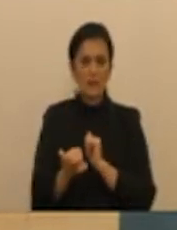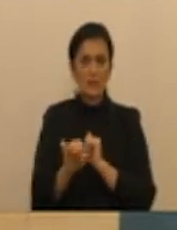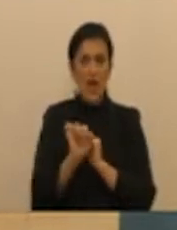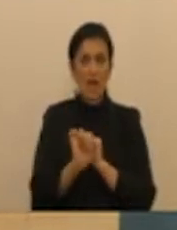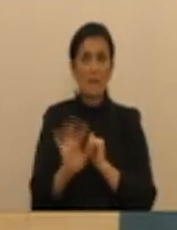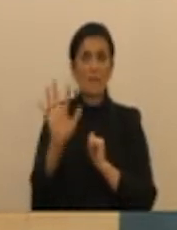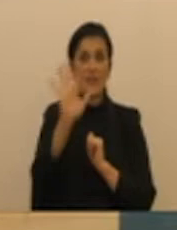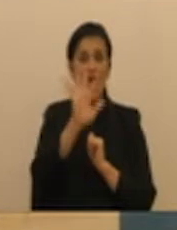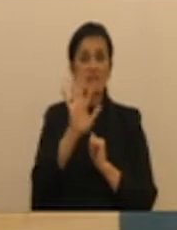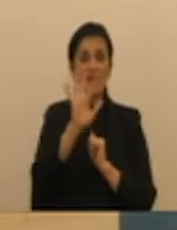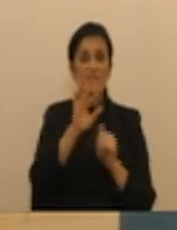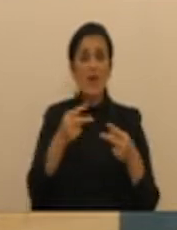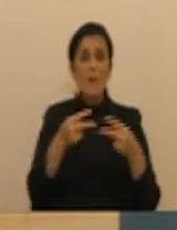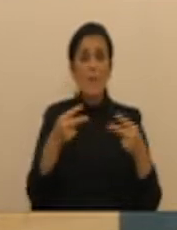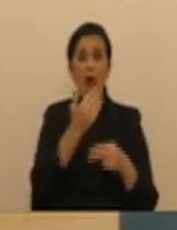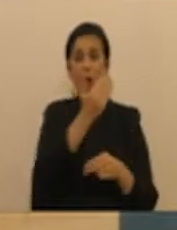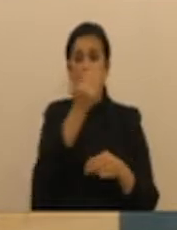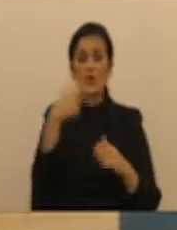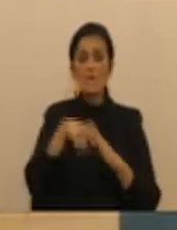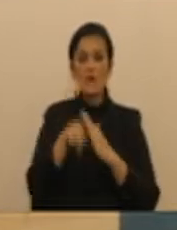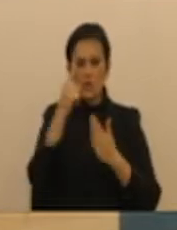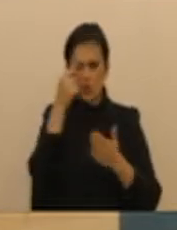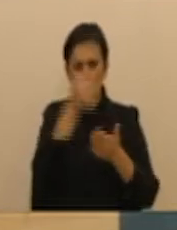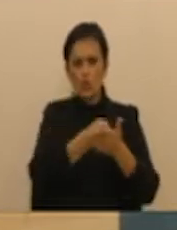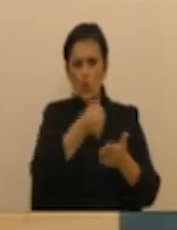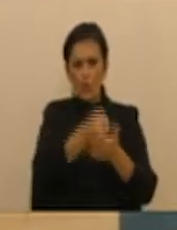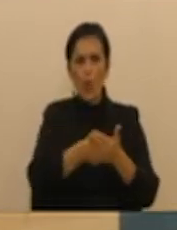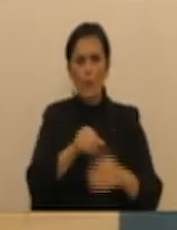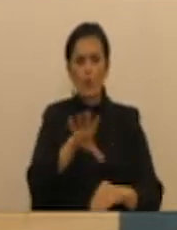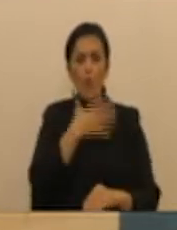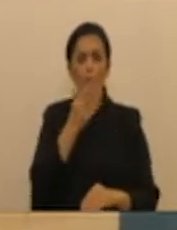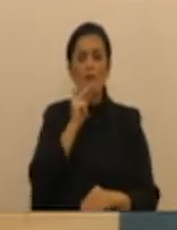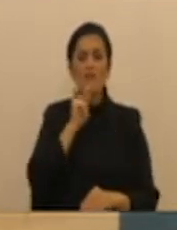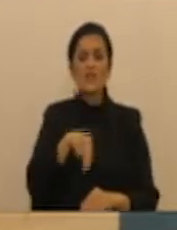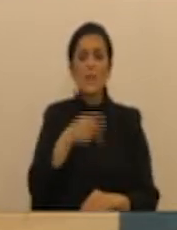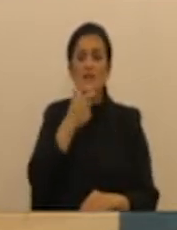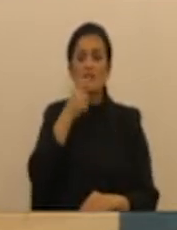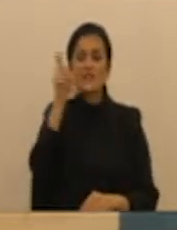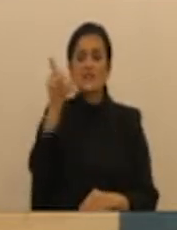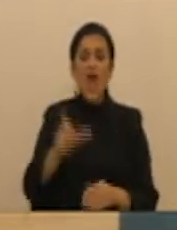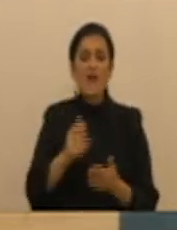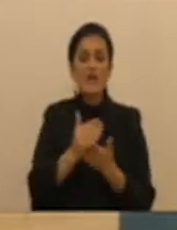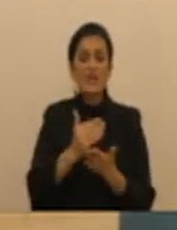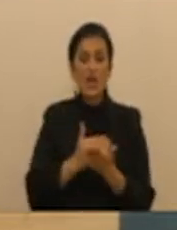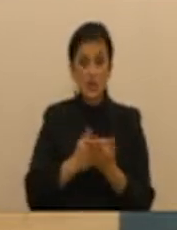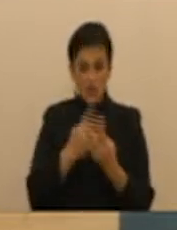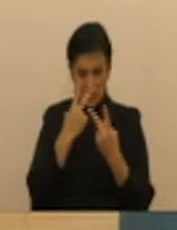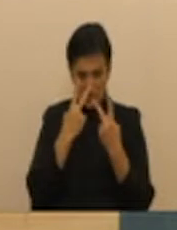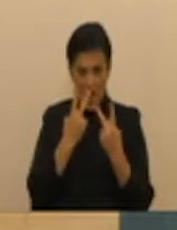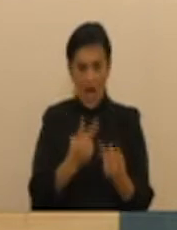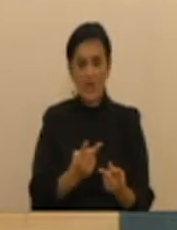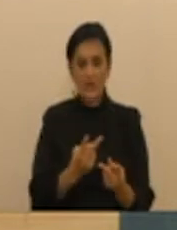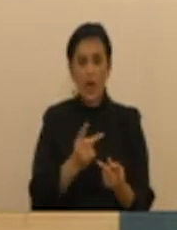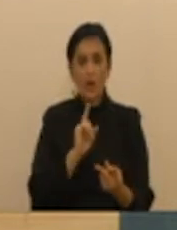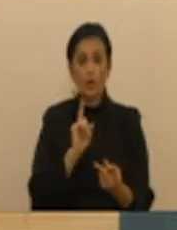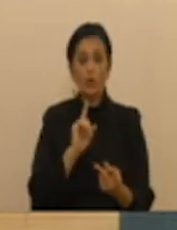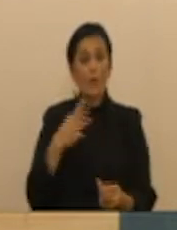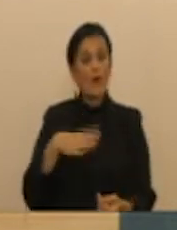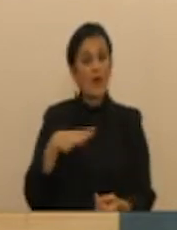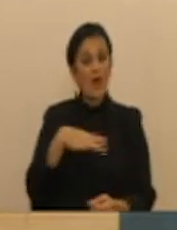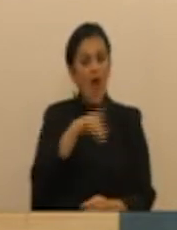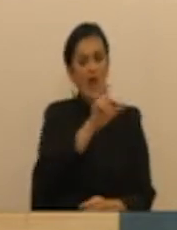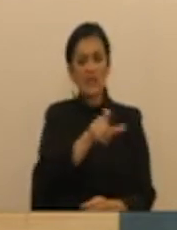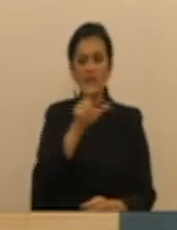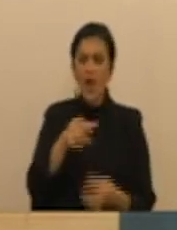დასავლელი პარტნიორების მიერ ლობირებული ყოფილი დამნაშავე სააკაშვილის რეჟიმი და დაანახა, რომ ქართველი ხალხი